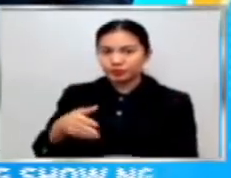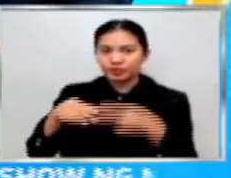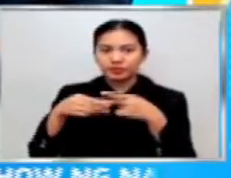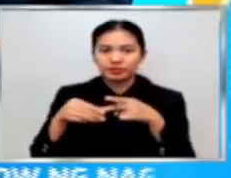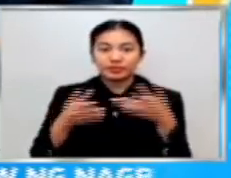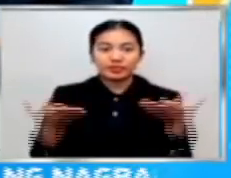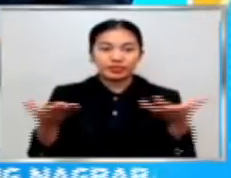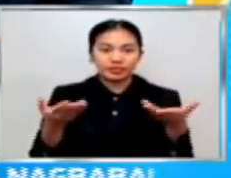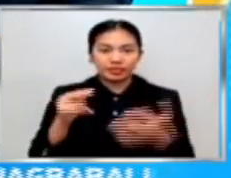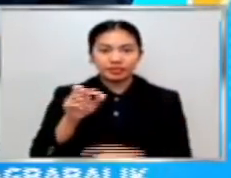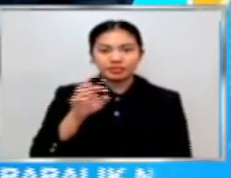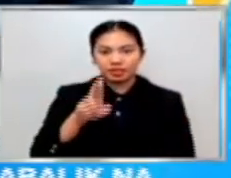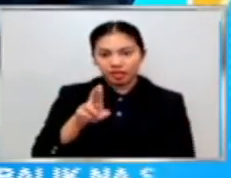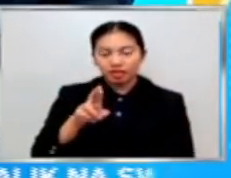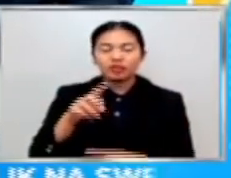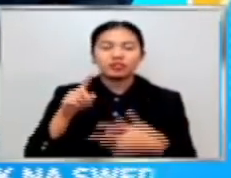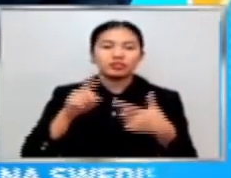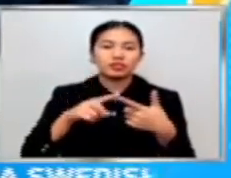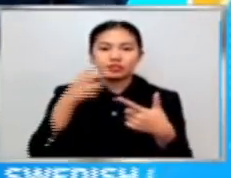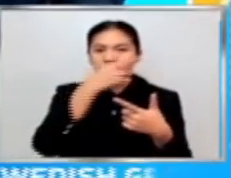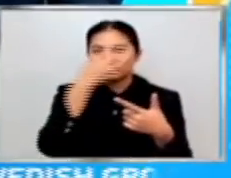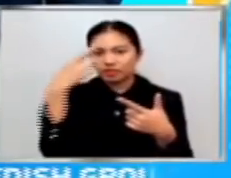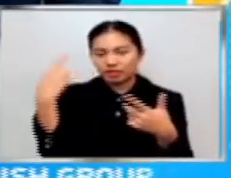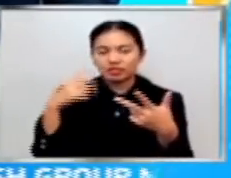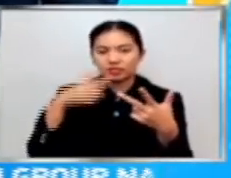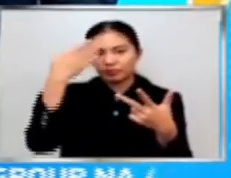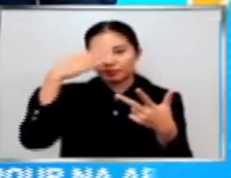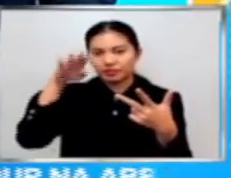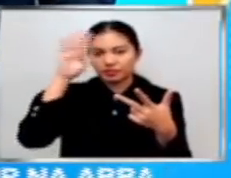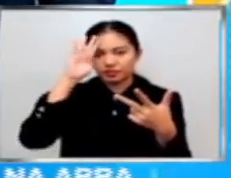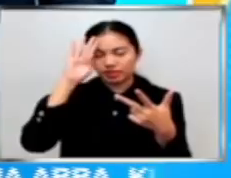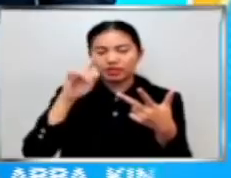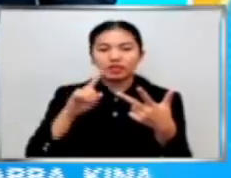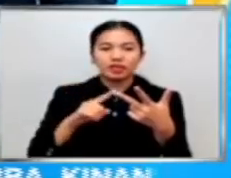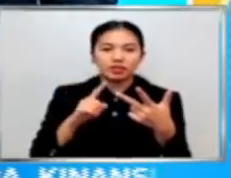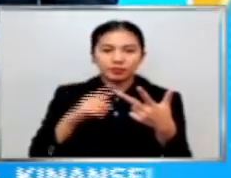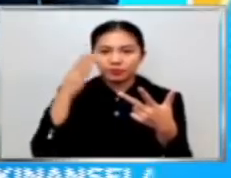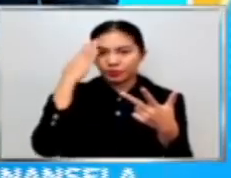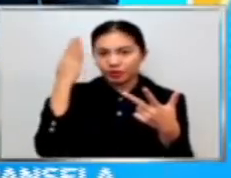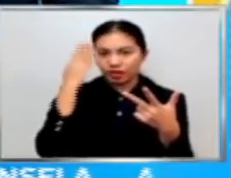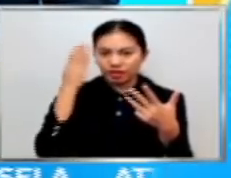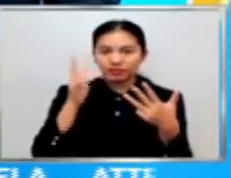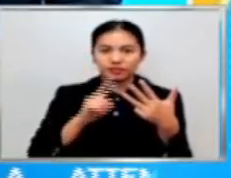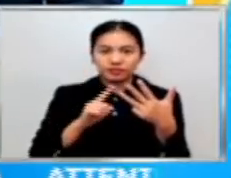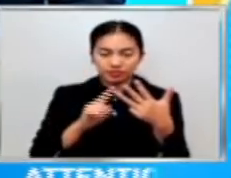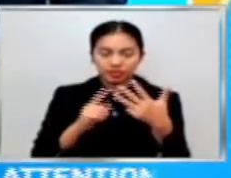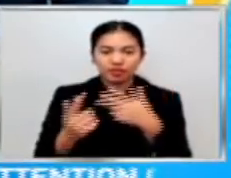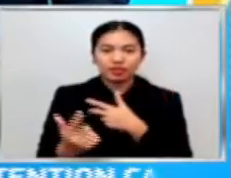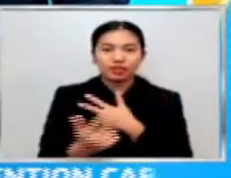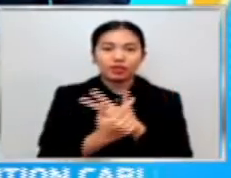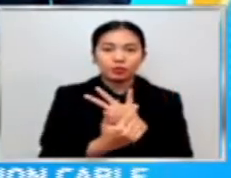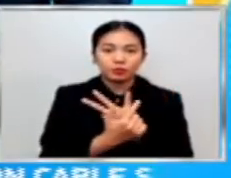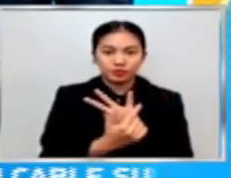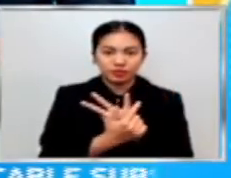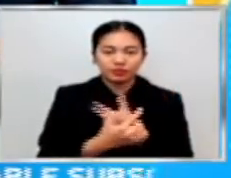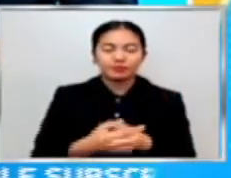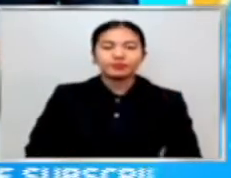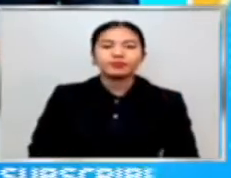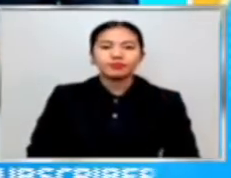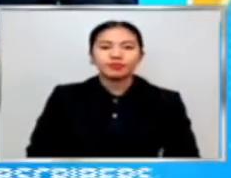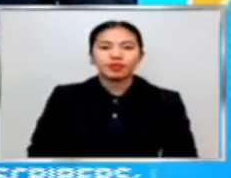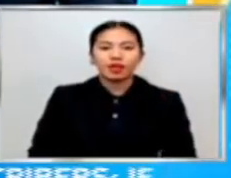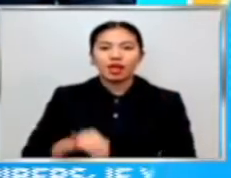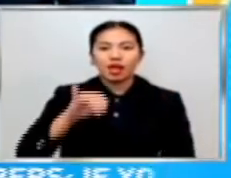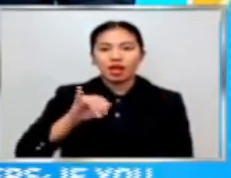Rizal, Cavite, Bulacan at Laguna. Sa operasyon po naman ng IACT o Interagency Council